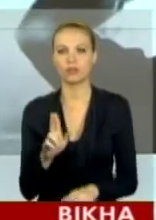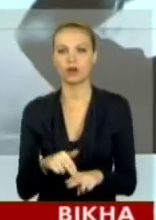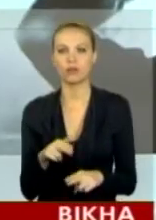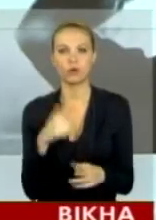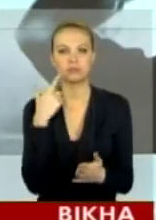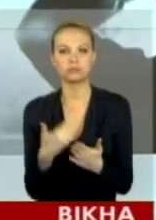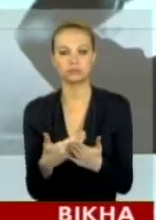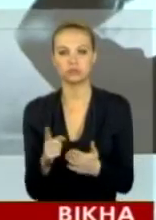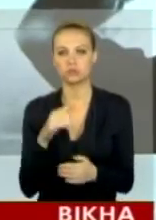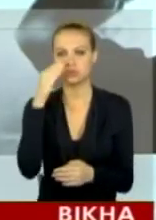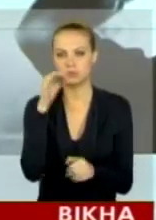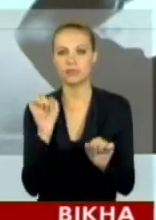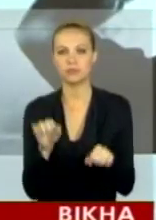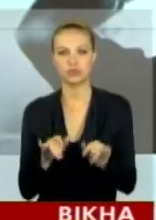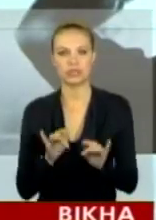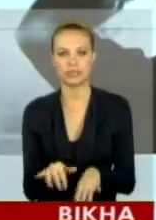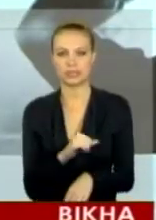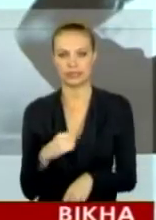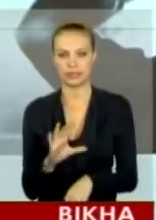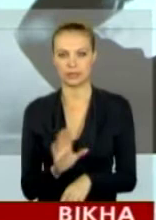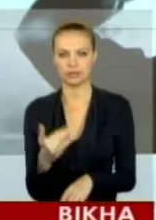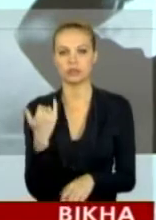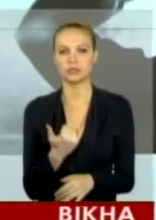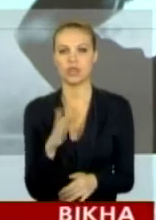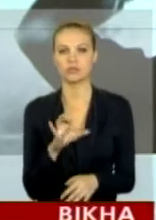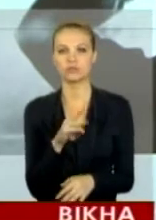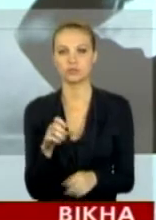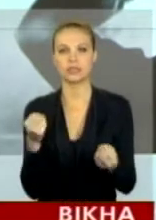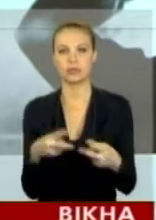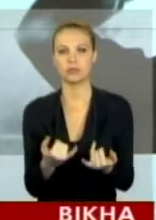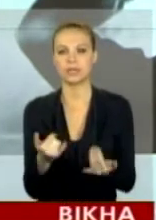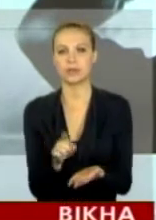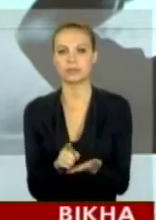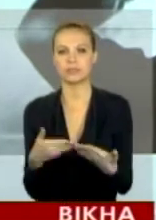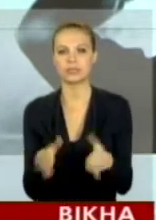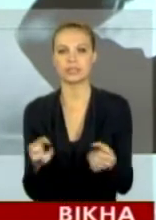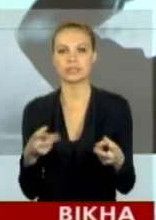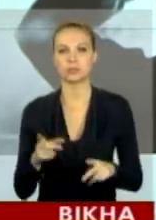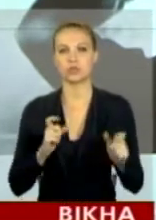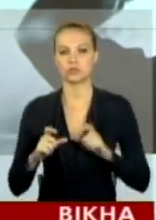Правоохоронці припускають, чоловік міг діяти не сам. Нині в Сумах навмисне для пенсіонерів відкрили